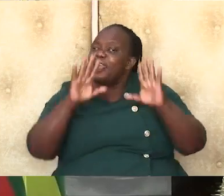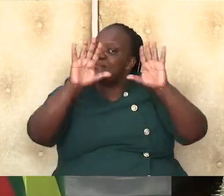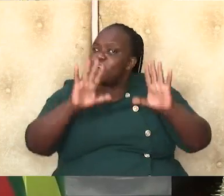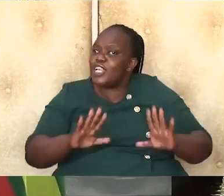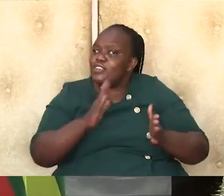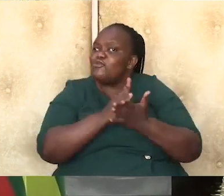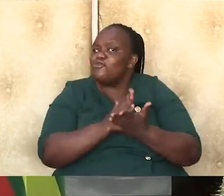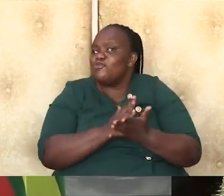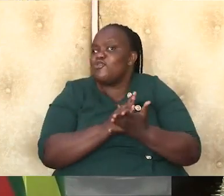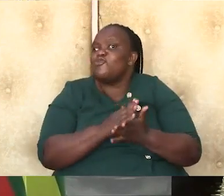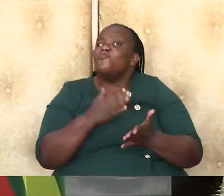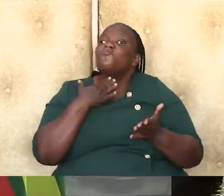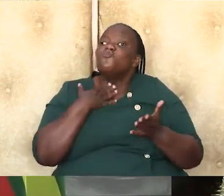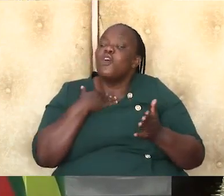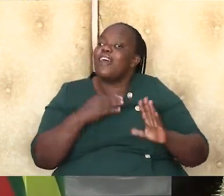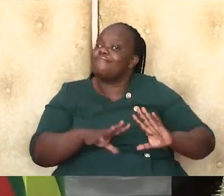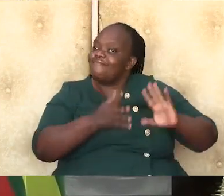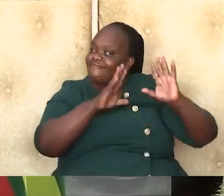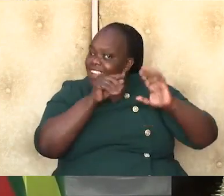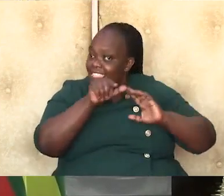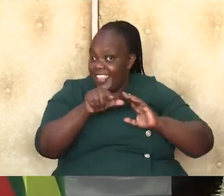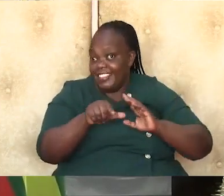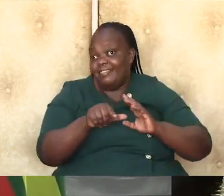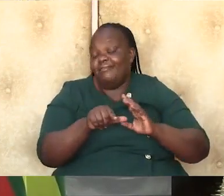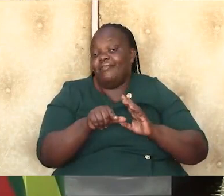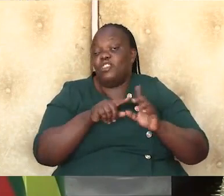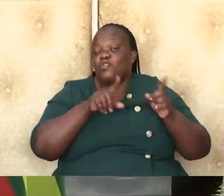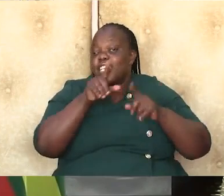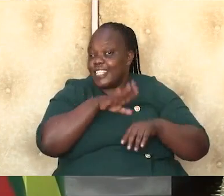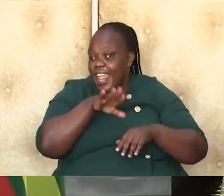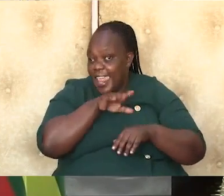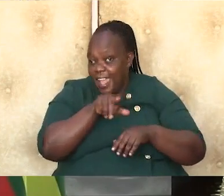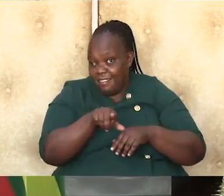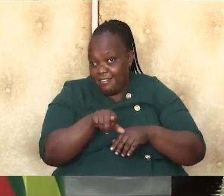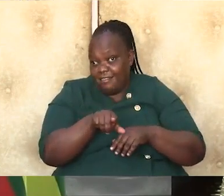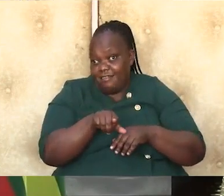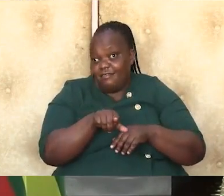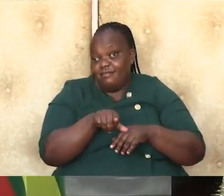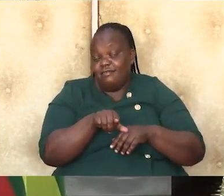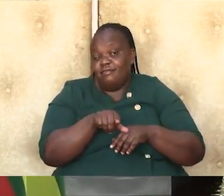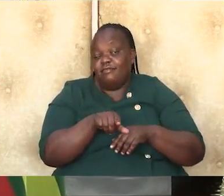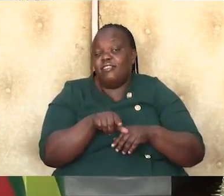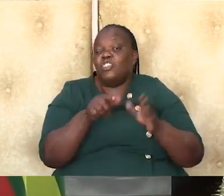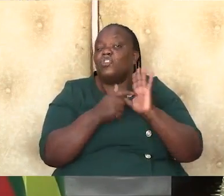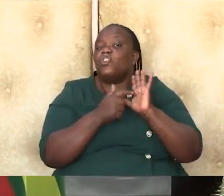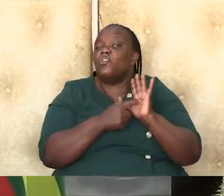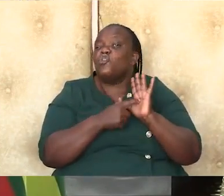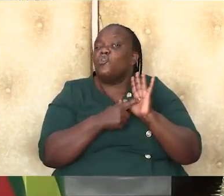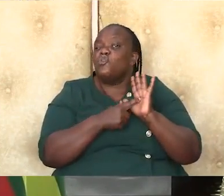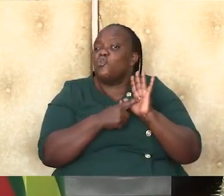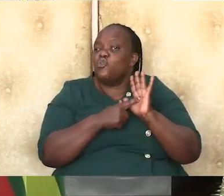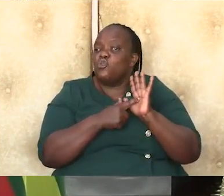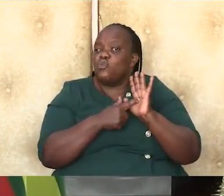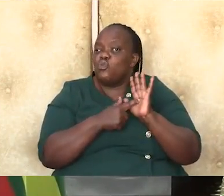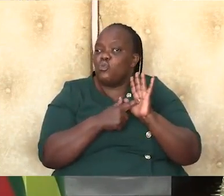zaidi kabisa na tunafaa kurisifia zaidi, na niseme kwamba inaoneshana kwamba kuna